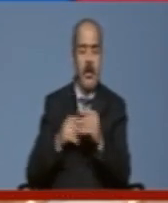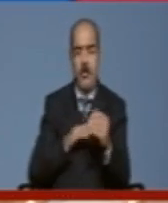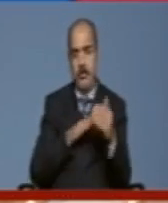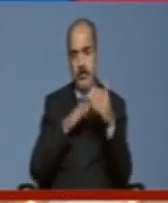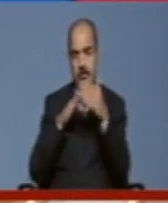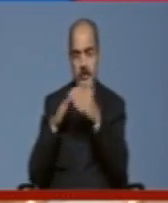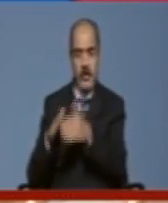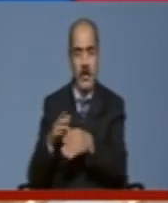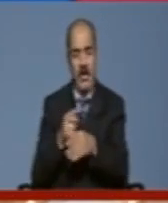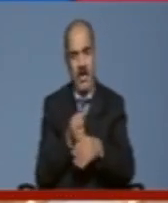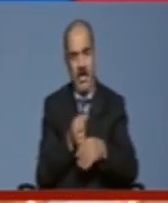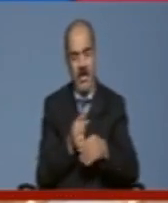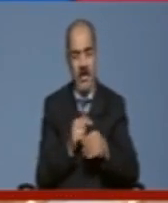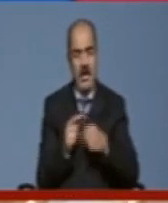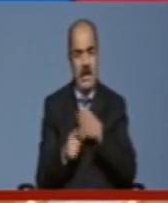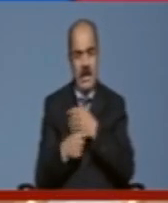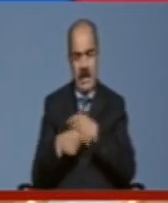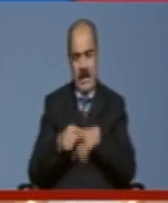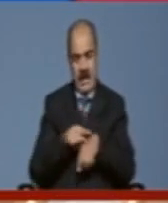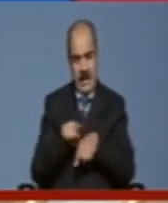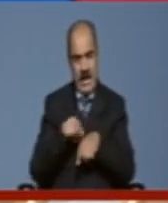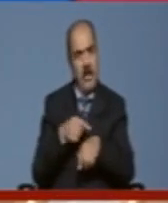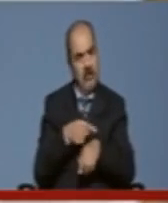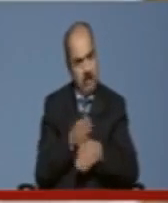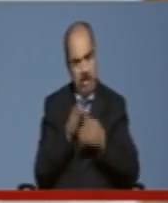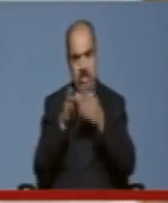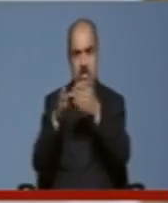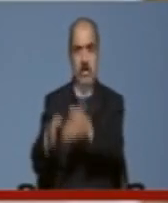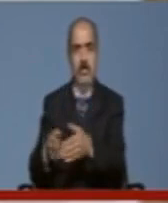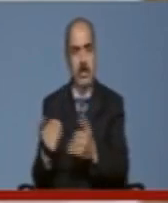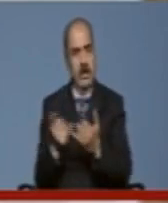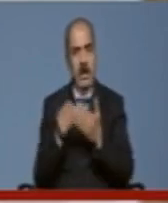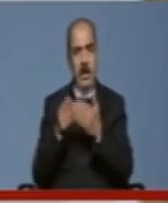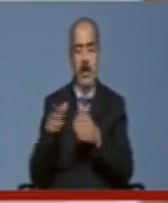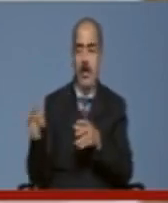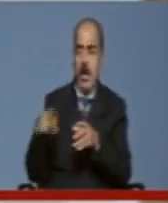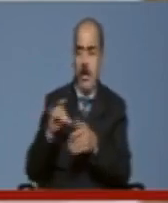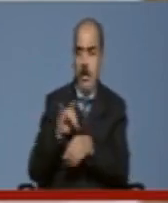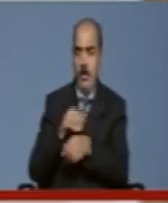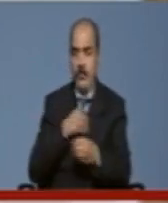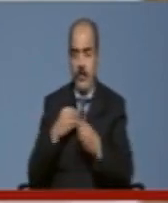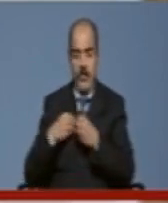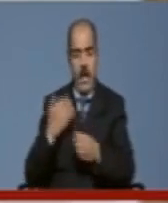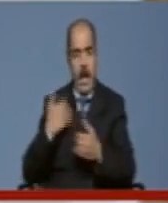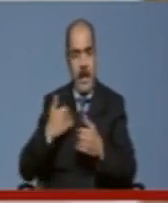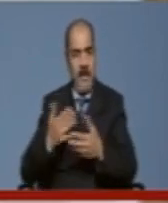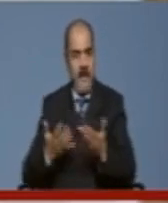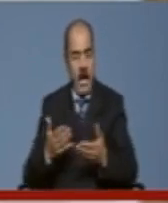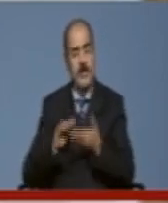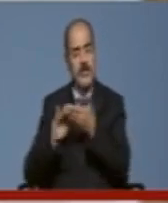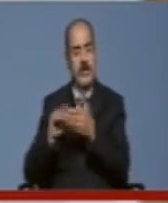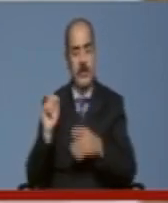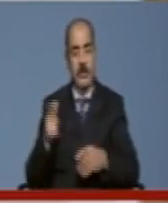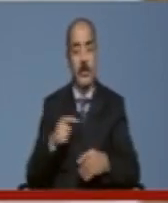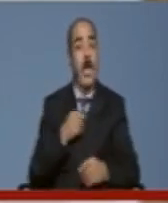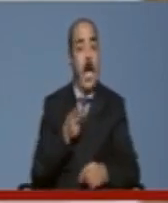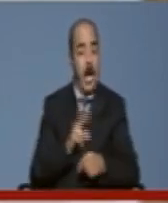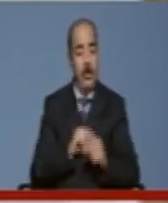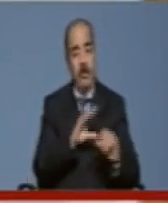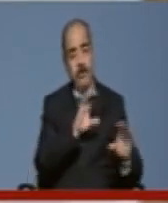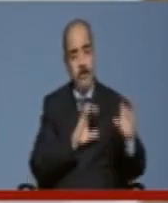في الساعات المقبلة. كذلك سوف قمنا بحشد موارد مالية